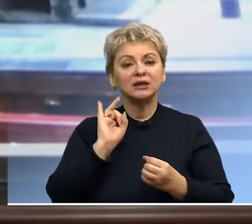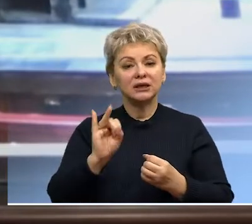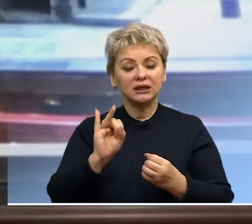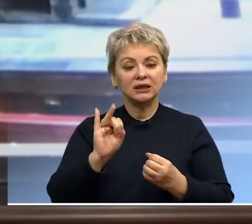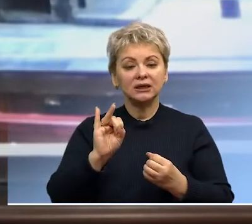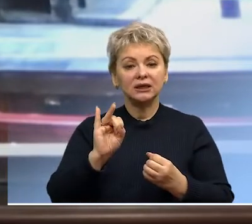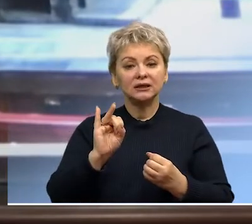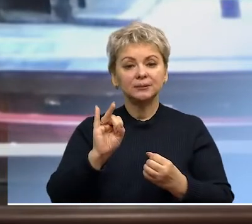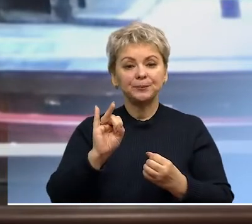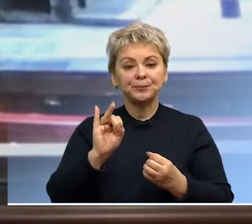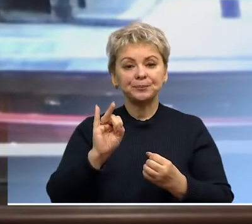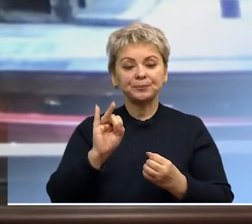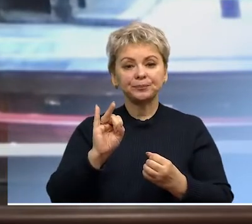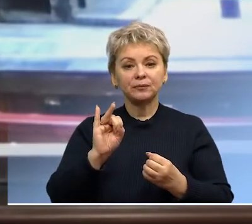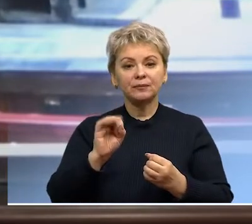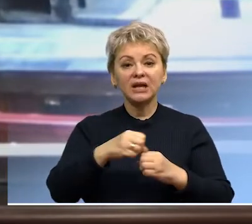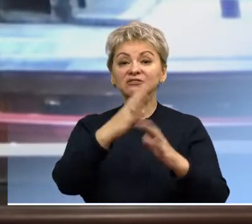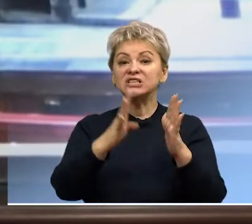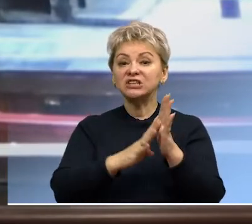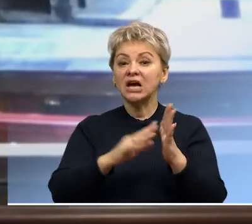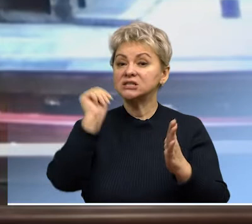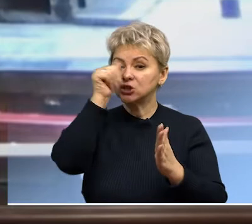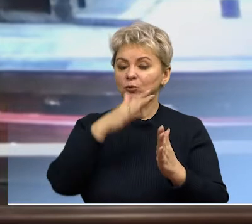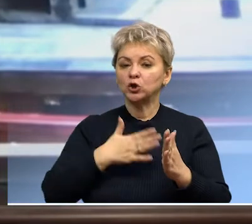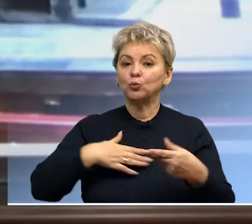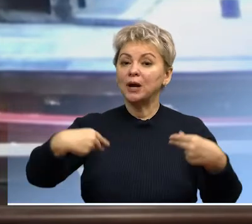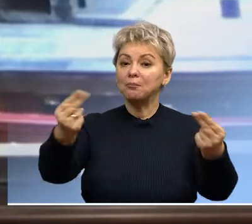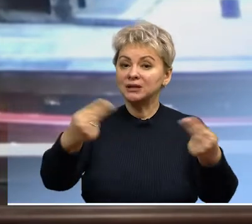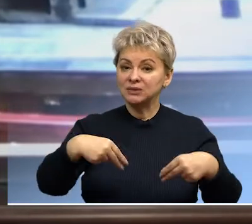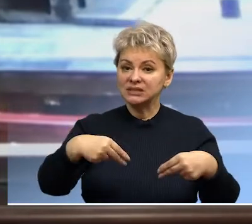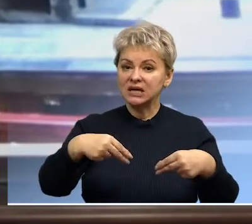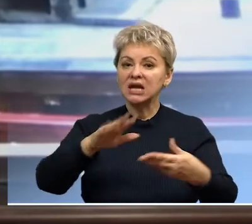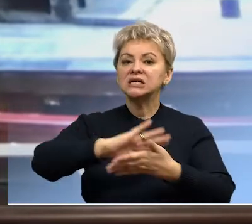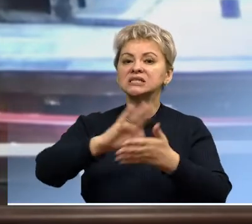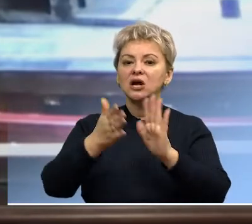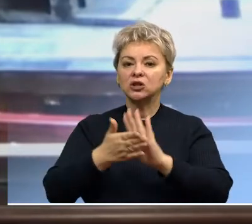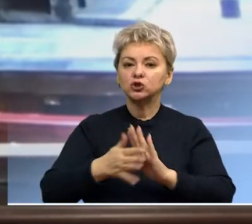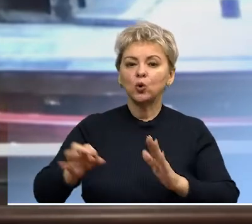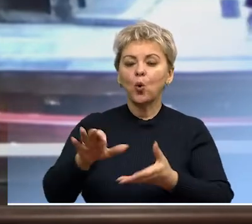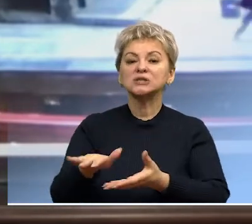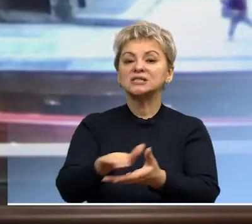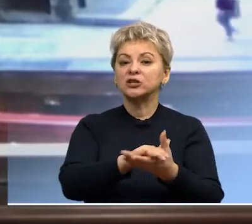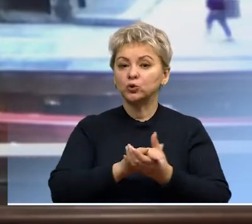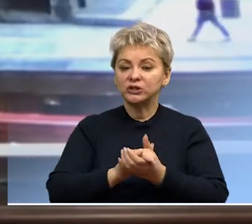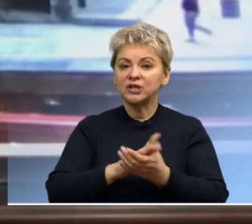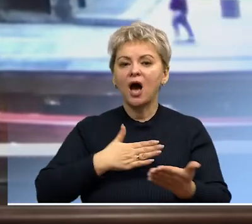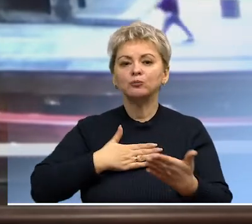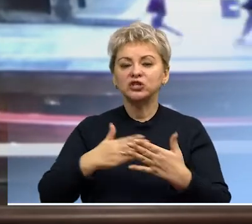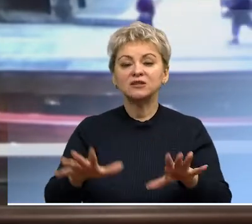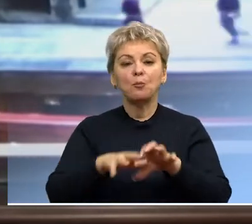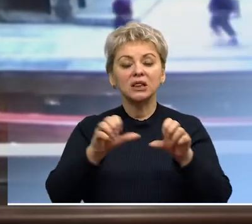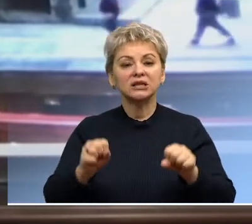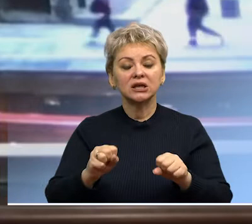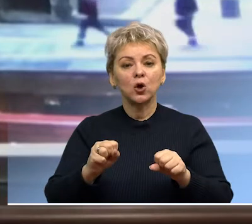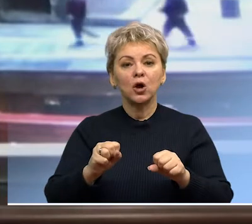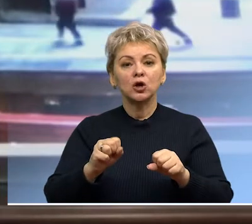и вот в 2019 году мы подписали соглашение о сотрудничестве с